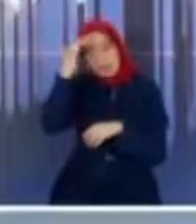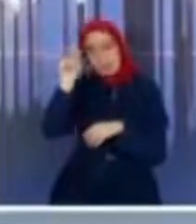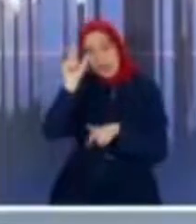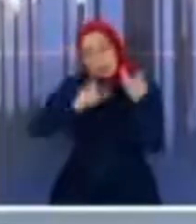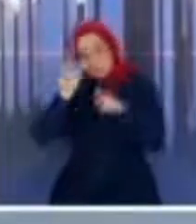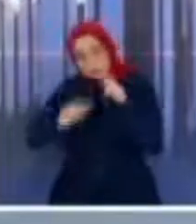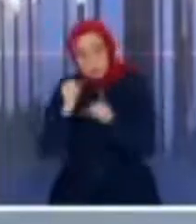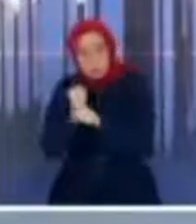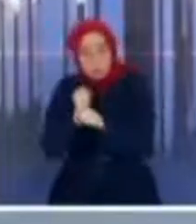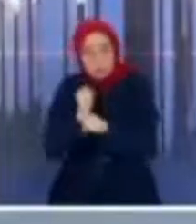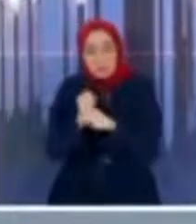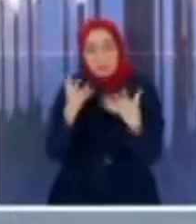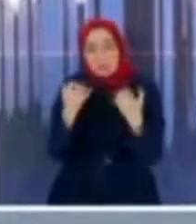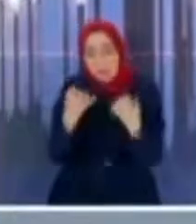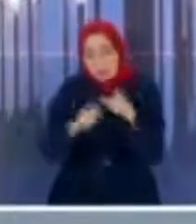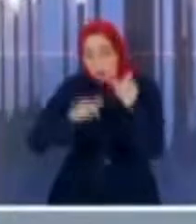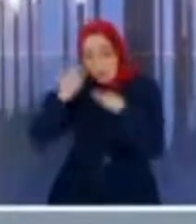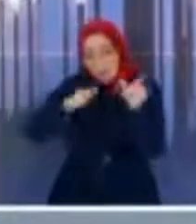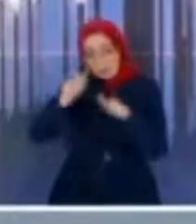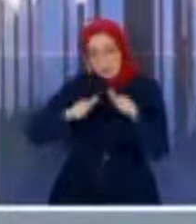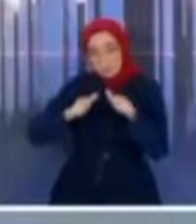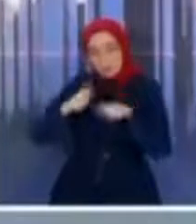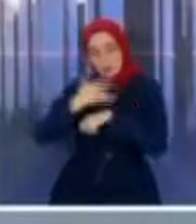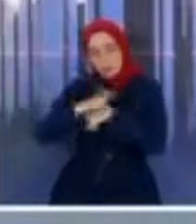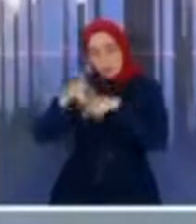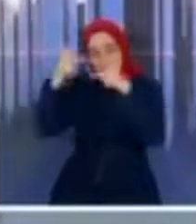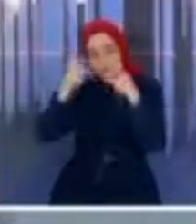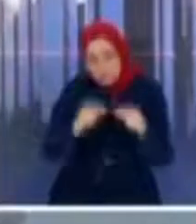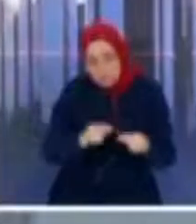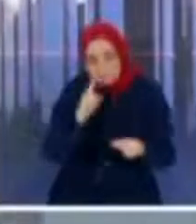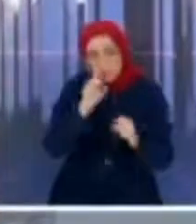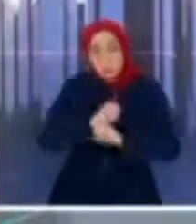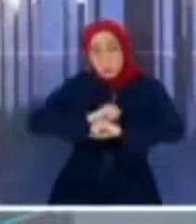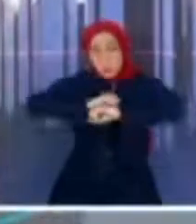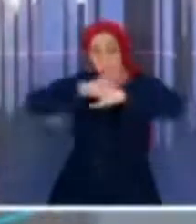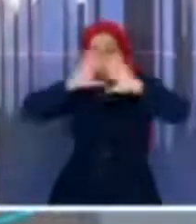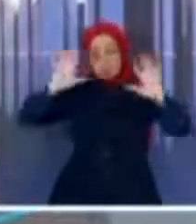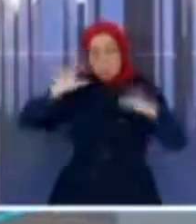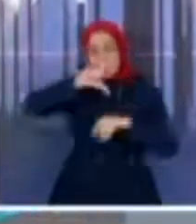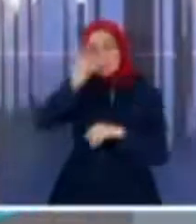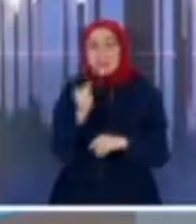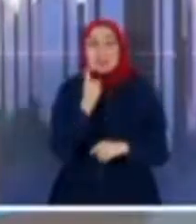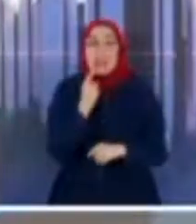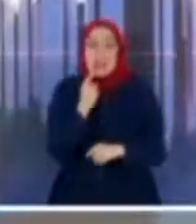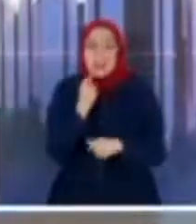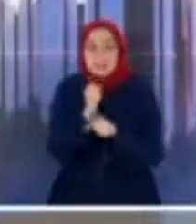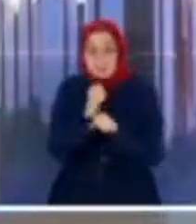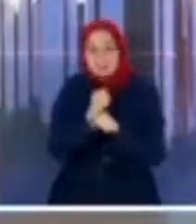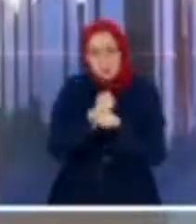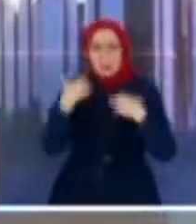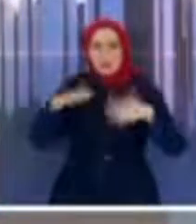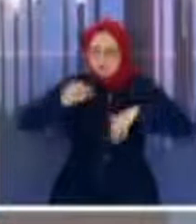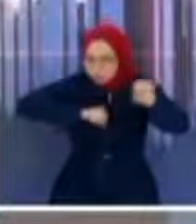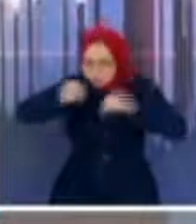أكثر من هيئات الأخرى، فما اللي خلطوا بعض إلى آخره، ولكن كان واضح الخدمة متاع الهلال الأحمر في الأزمة الصحية